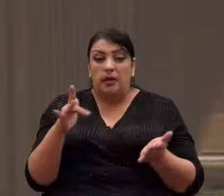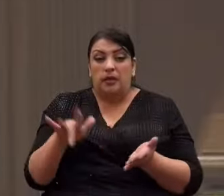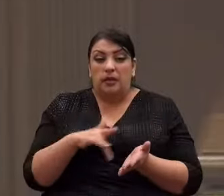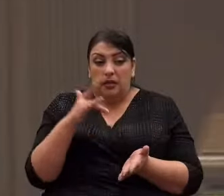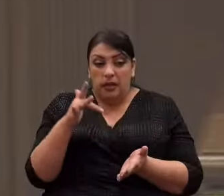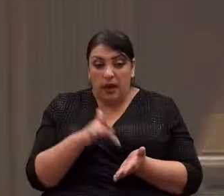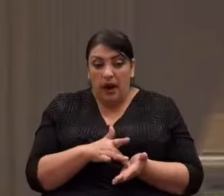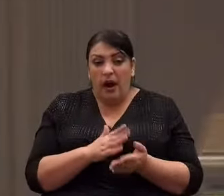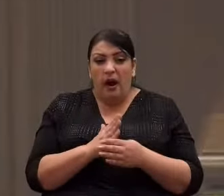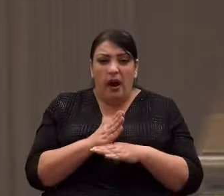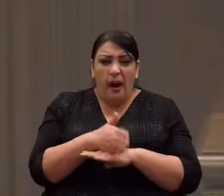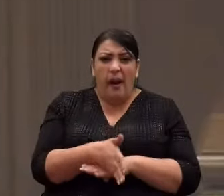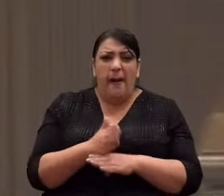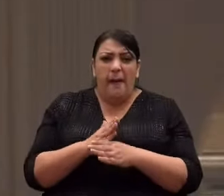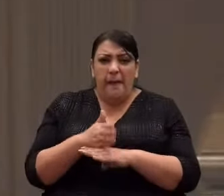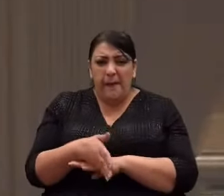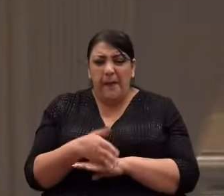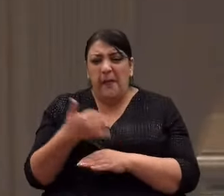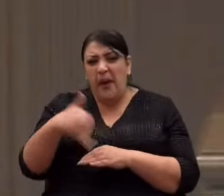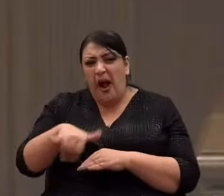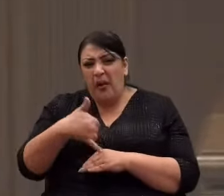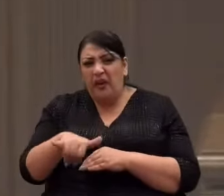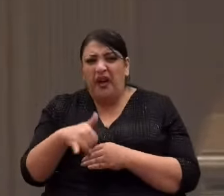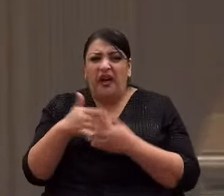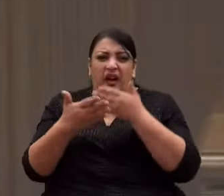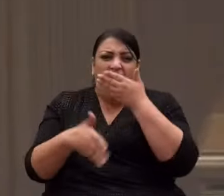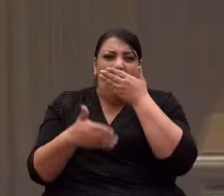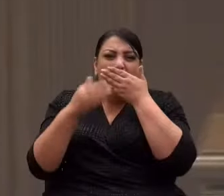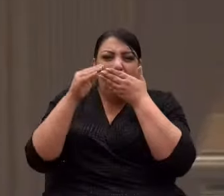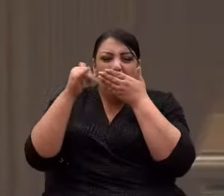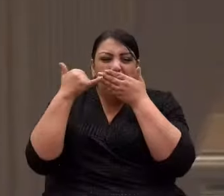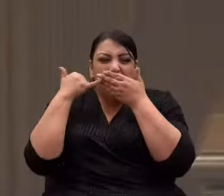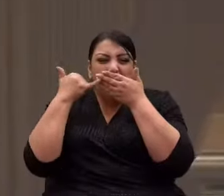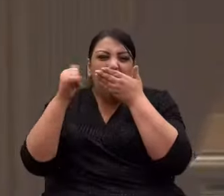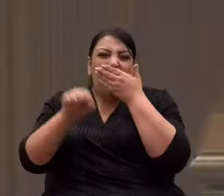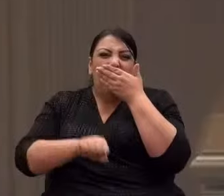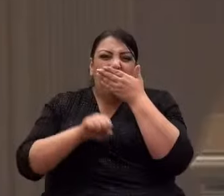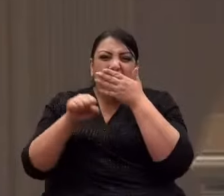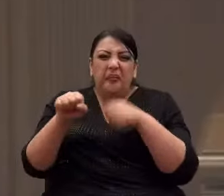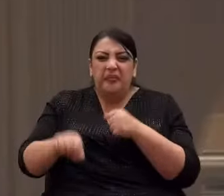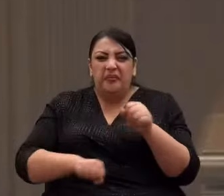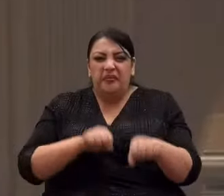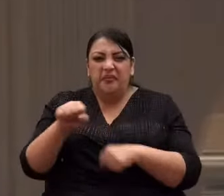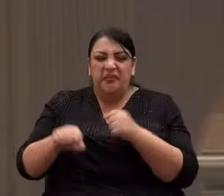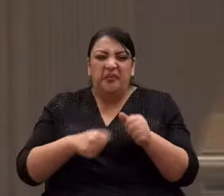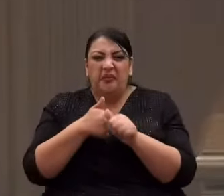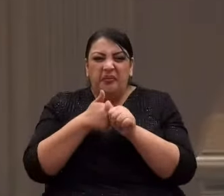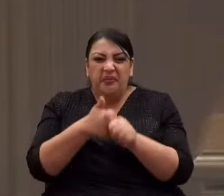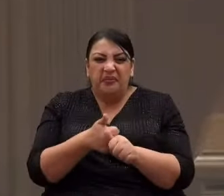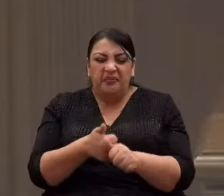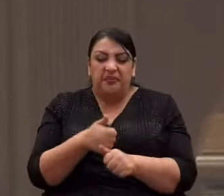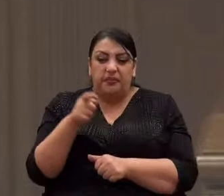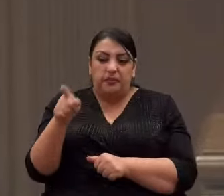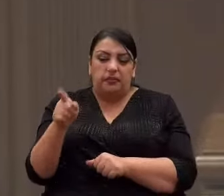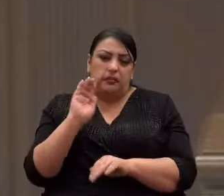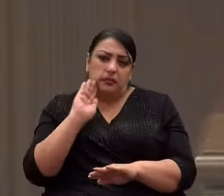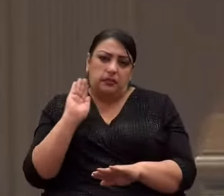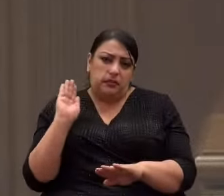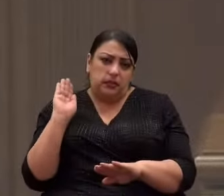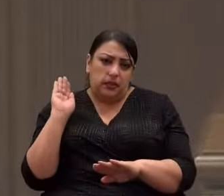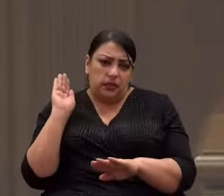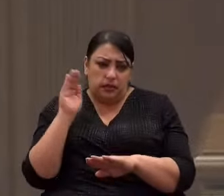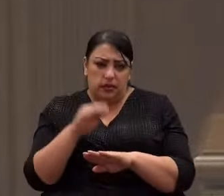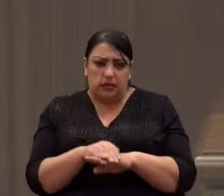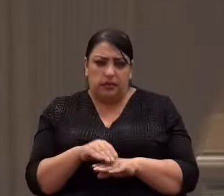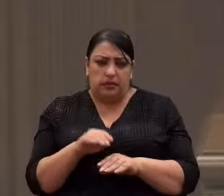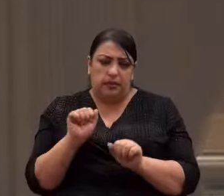գնա յուրաքանչյուր այդ պայուսակի եւ հեռախոսի եւ հեծանիվի հետևից, նրանք իրենց ամբողջ ռեսուրսը